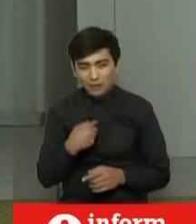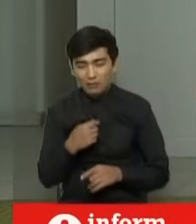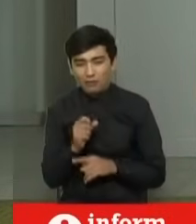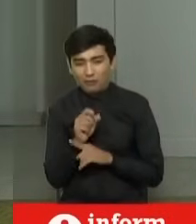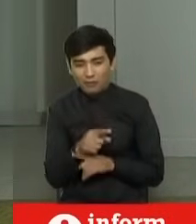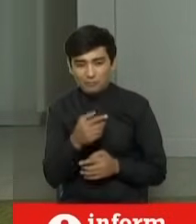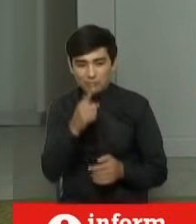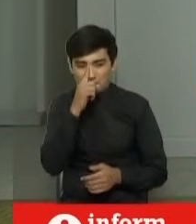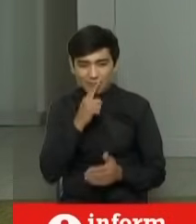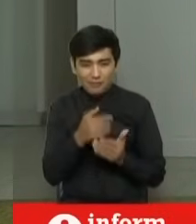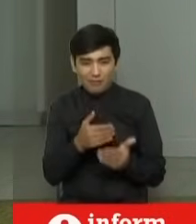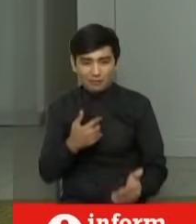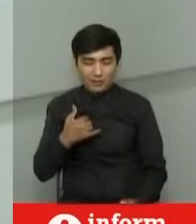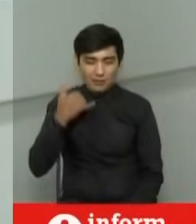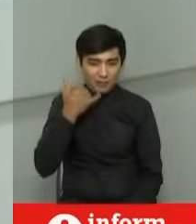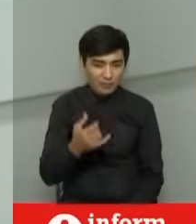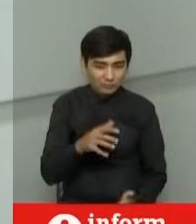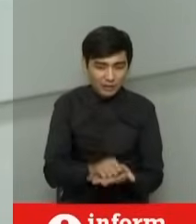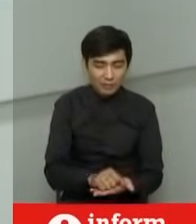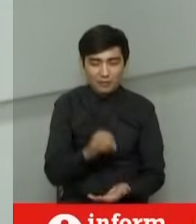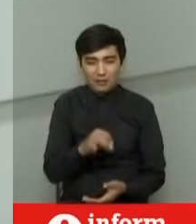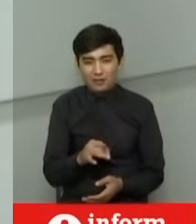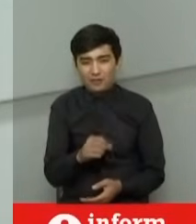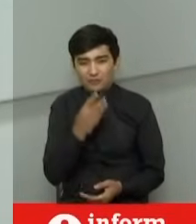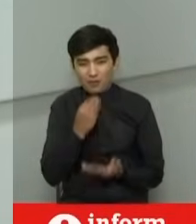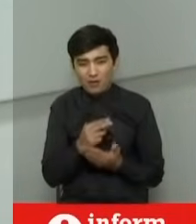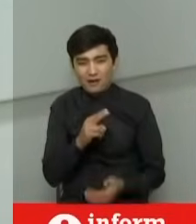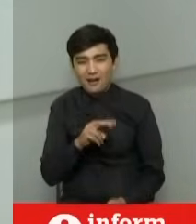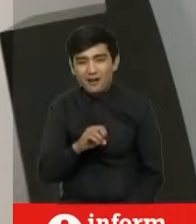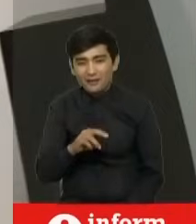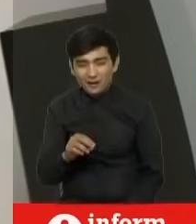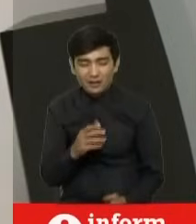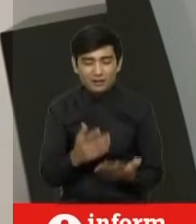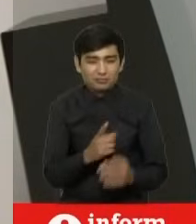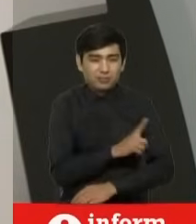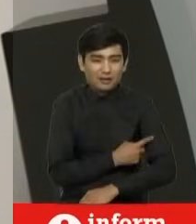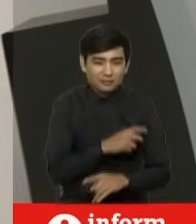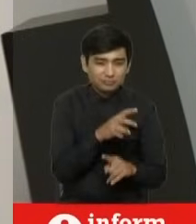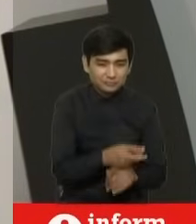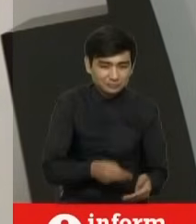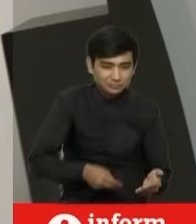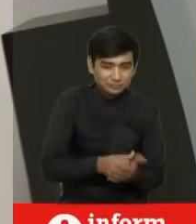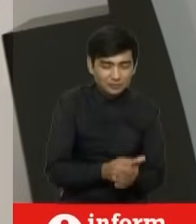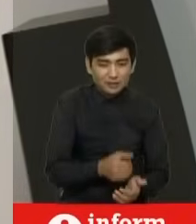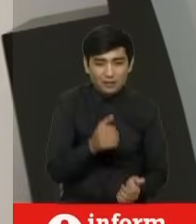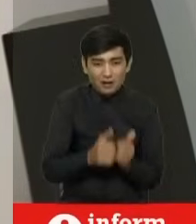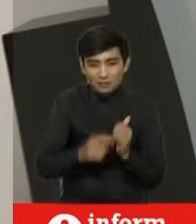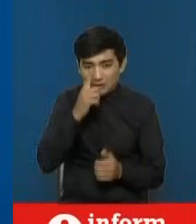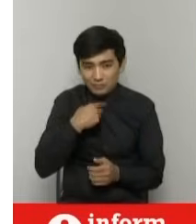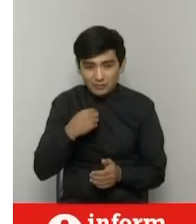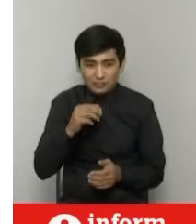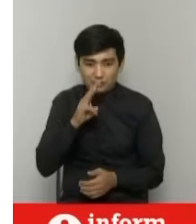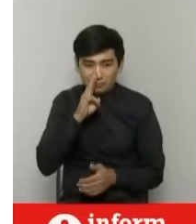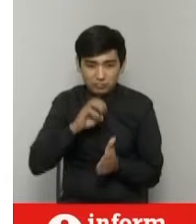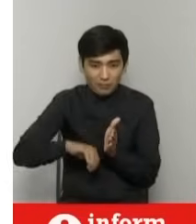за месяц вперед, и люди вынуждены обращаться в частные клиники, несмотря на то, что ежемесячно перечисляют деньги, порой даже с нескольких работ.